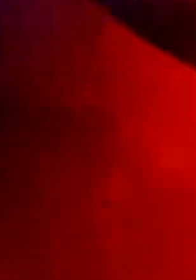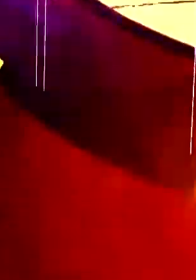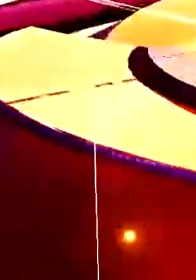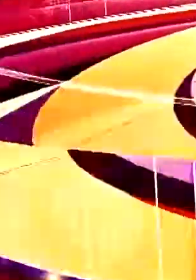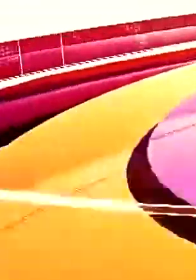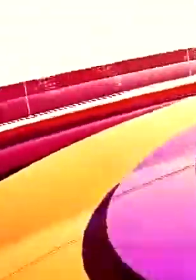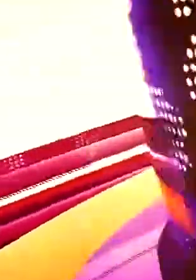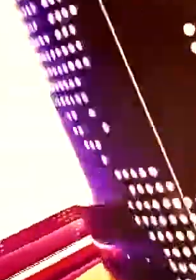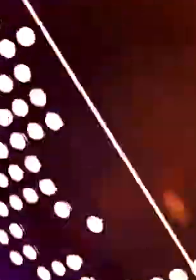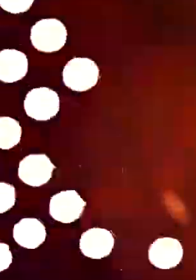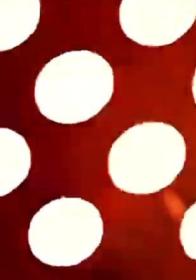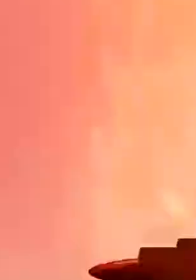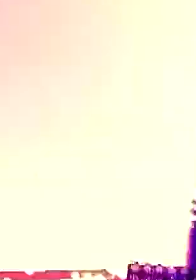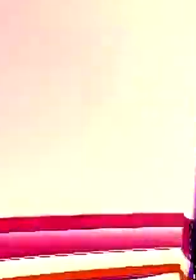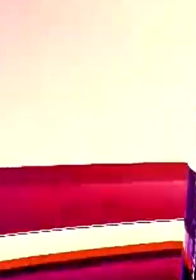Xin